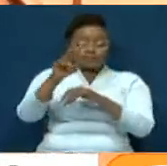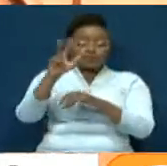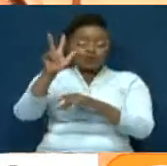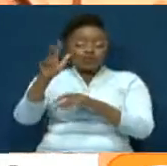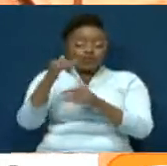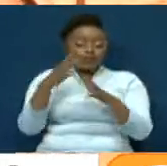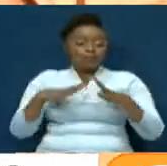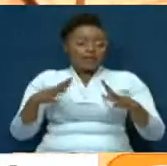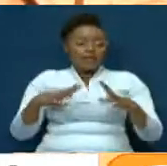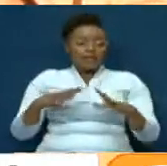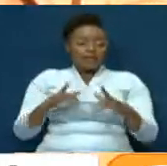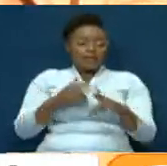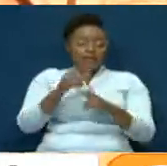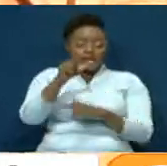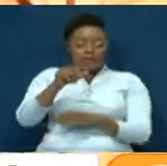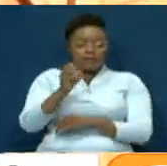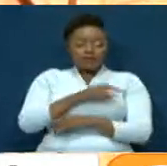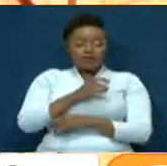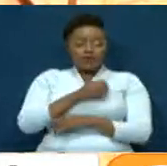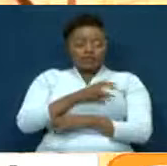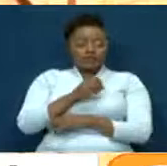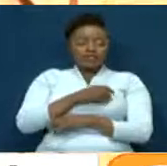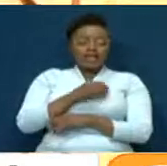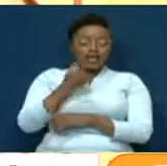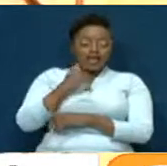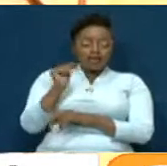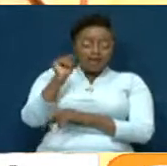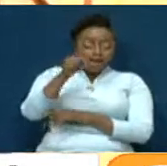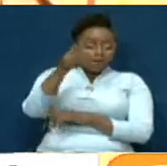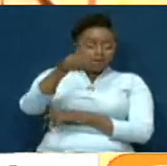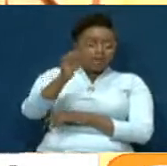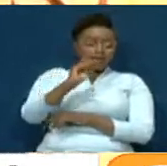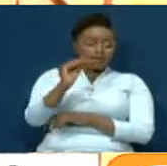watatu, mtu ataogopa hawezi labda kukuja hapo.